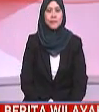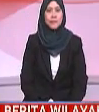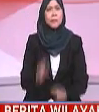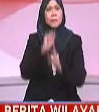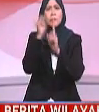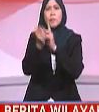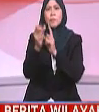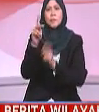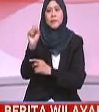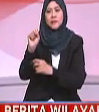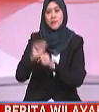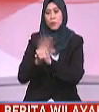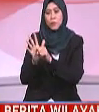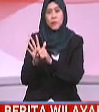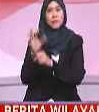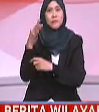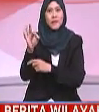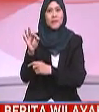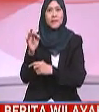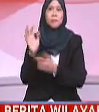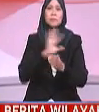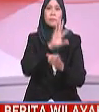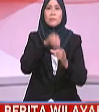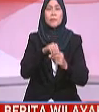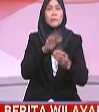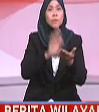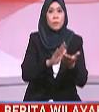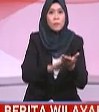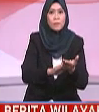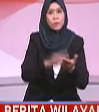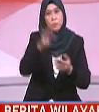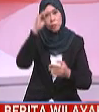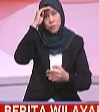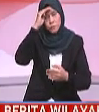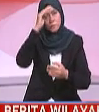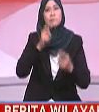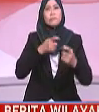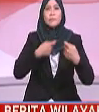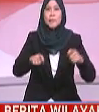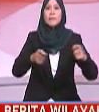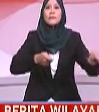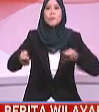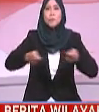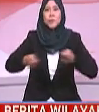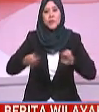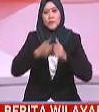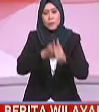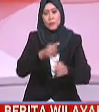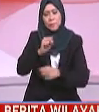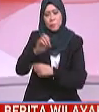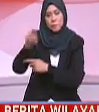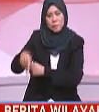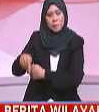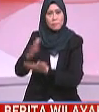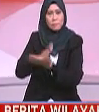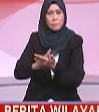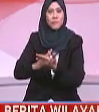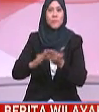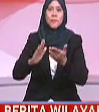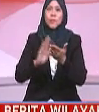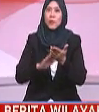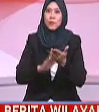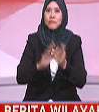Situasi kes COVID-19 melibatkan sekolah di Johor masih terkawal dengan pemantauan SOP ketat menjelang sesi